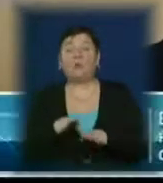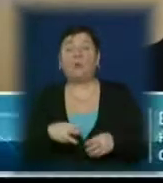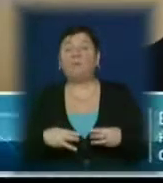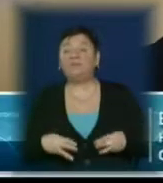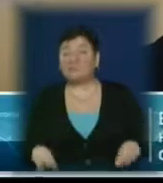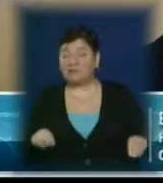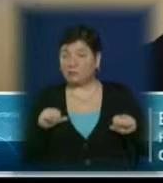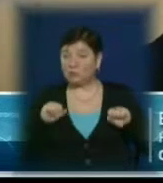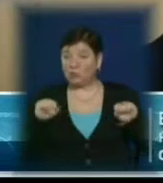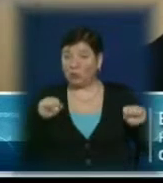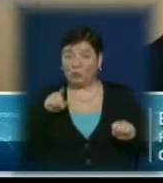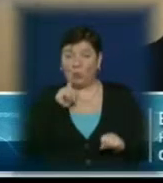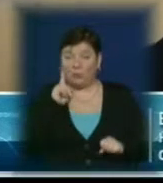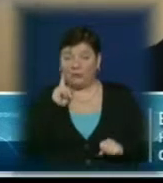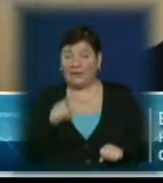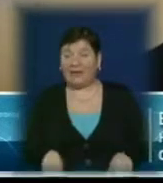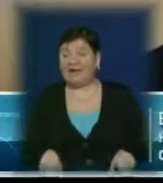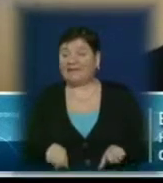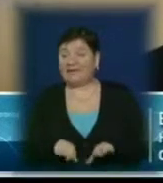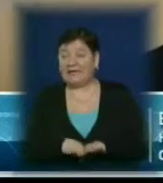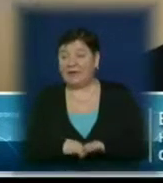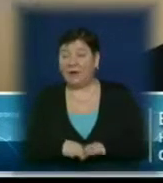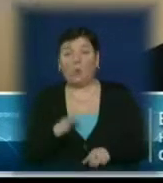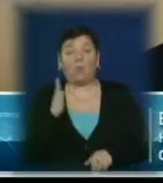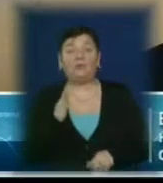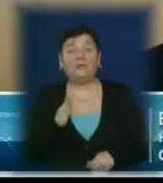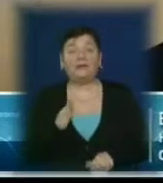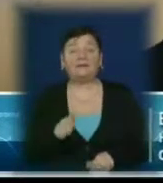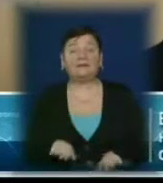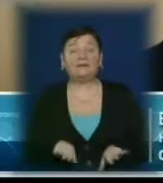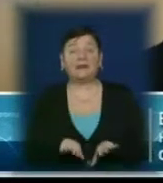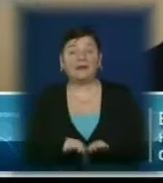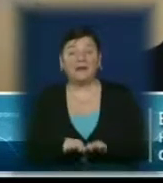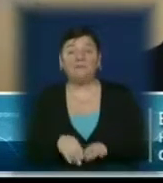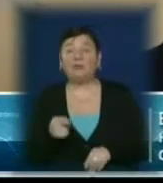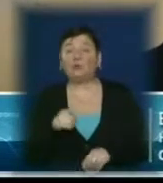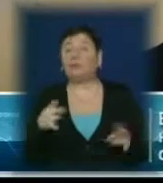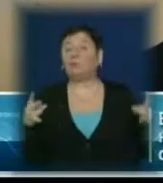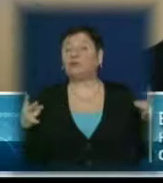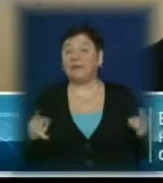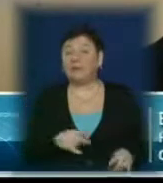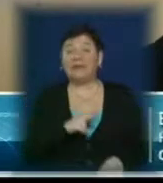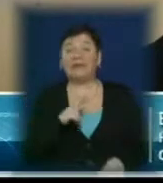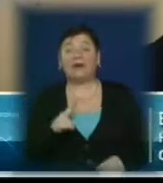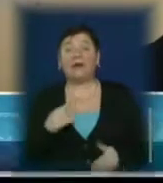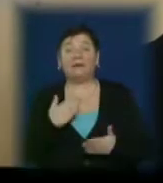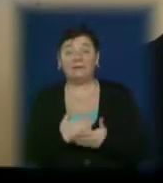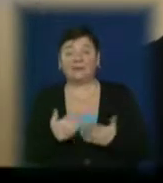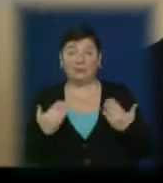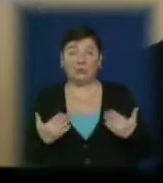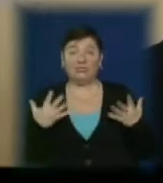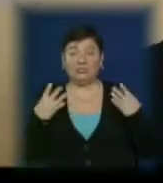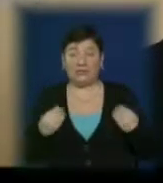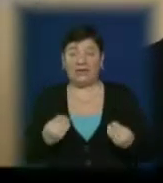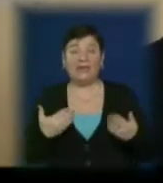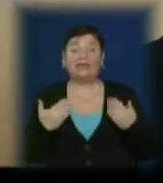та спорту перша п'ятірка, друга десятка буде мати відповідний процентаж від тої потреби, яка є у нас на сьогоднішній день. На